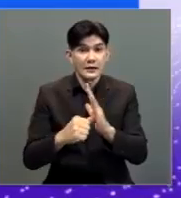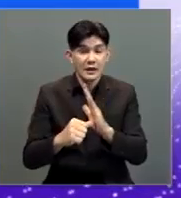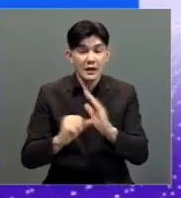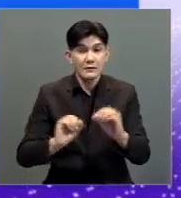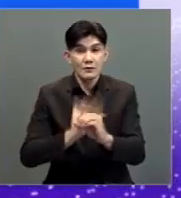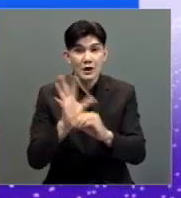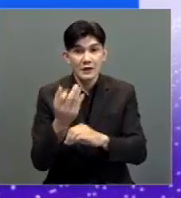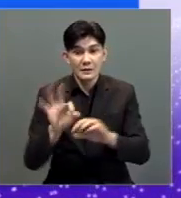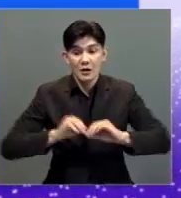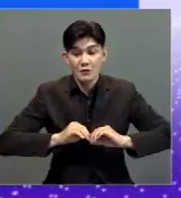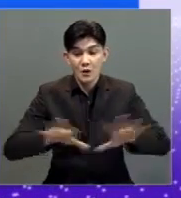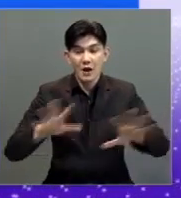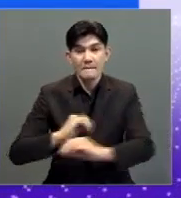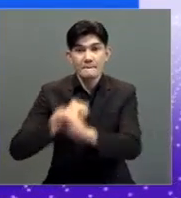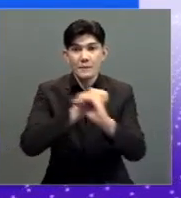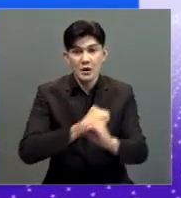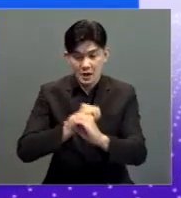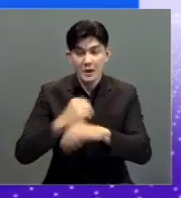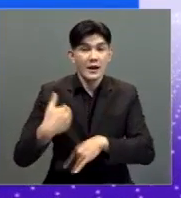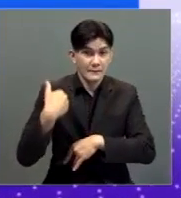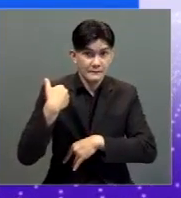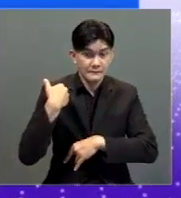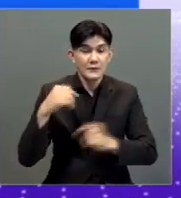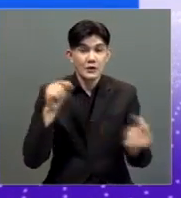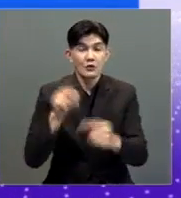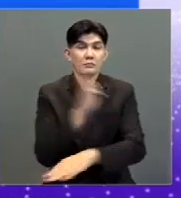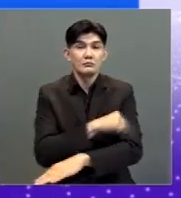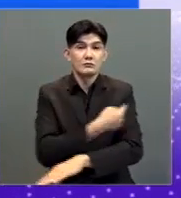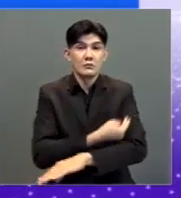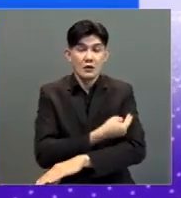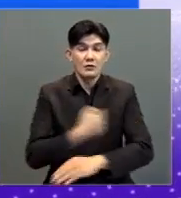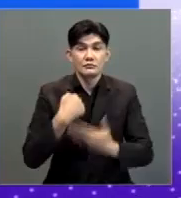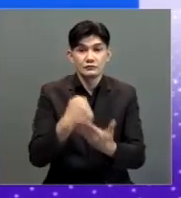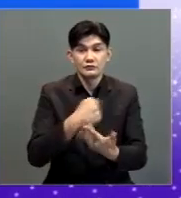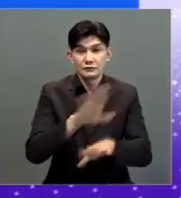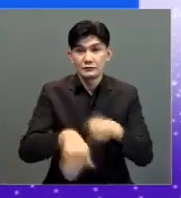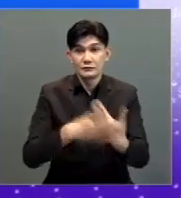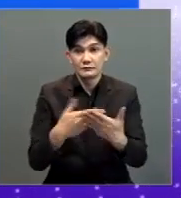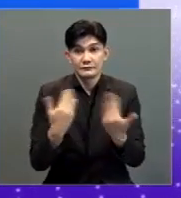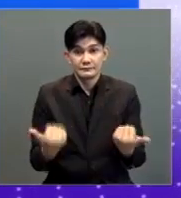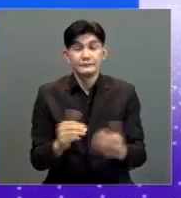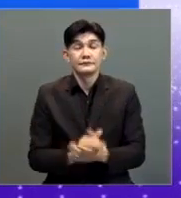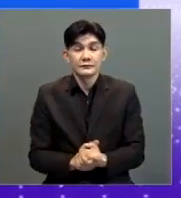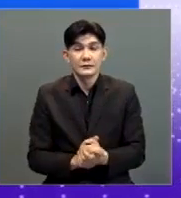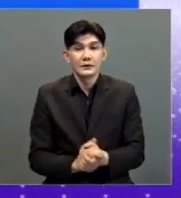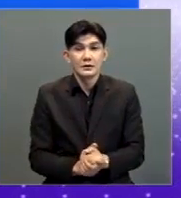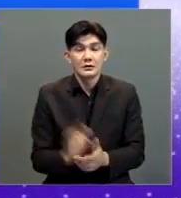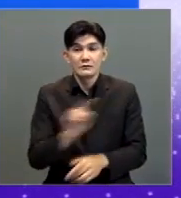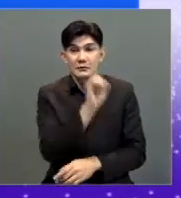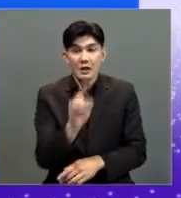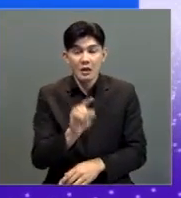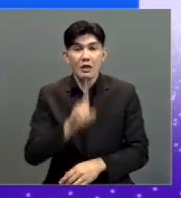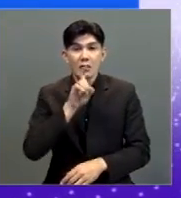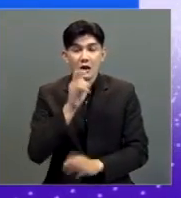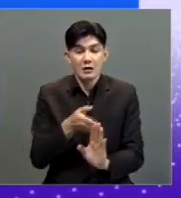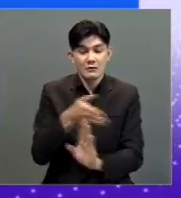แพร่ระบาดของเชื้อโควิด-19 พูดง่ายๆคือด้านการแพทย์และสาธารณสุขทั้งหมดนะคะ ค่ะแน่นอนหลายคนตั้งคำถามมาก่อนหน้